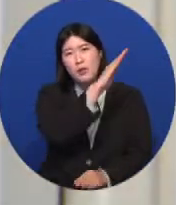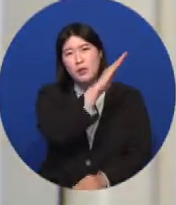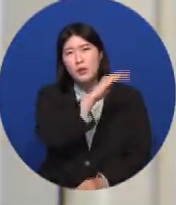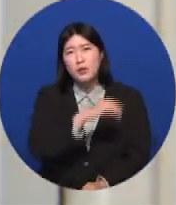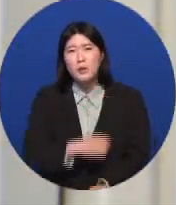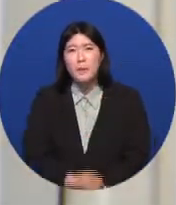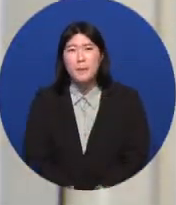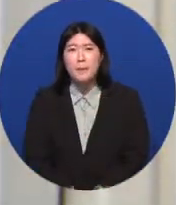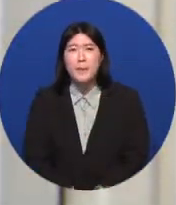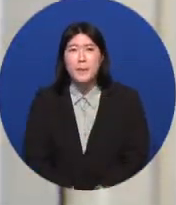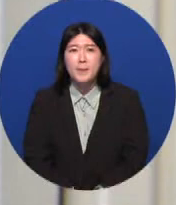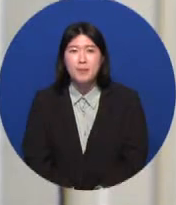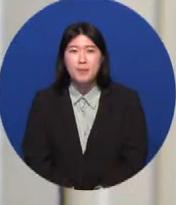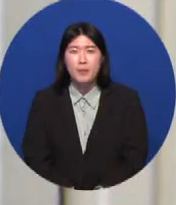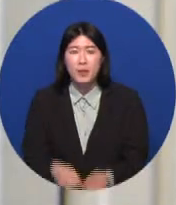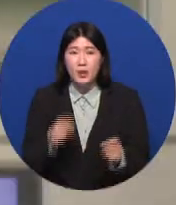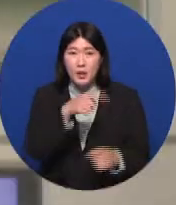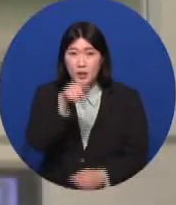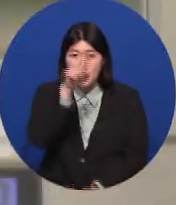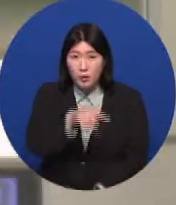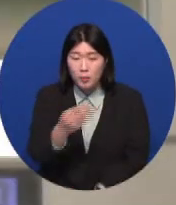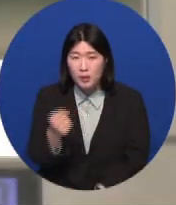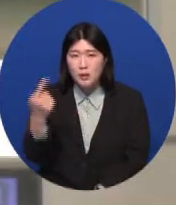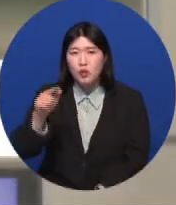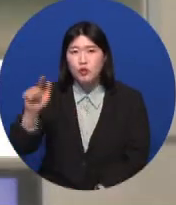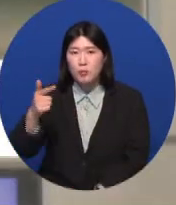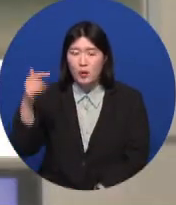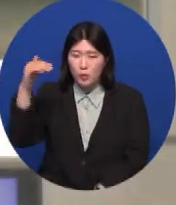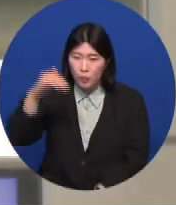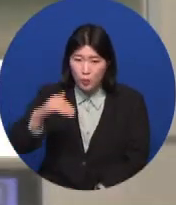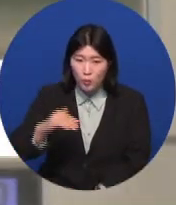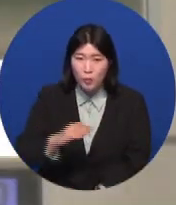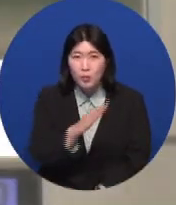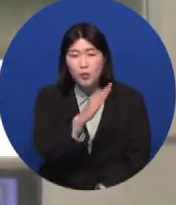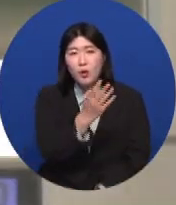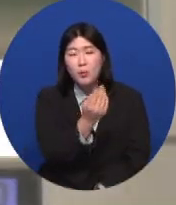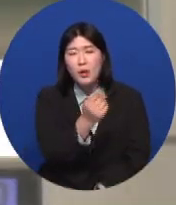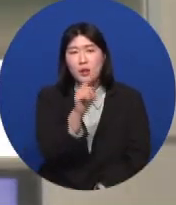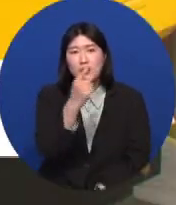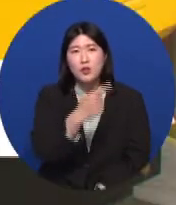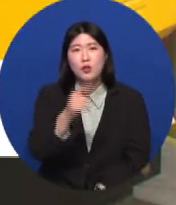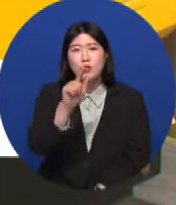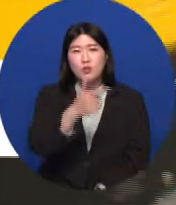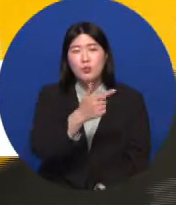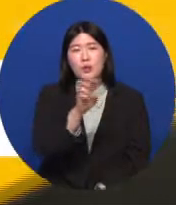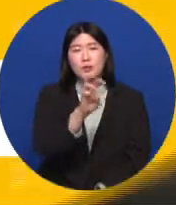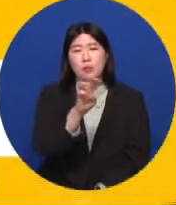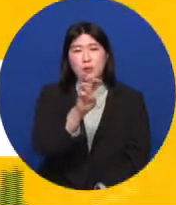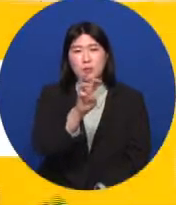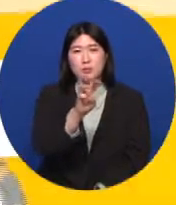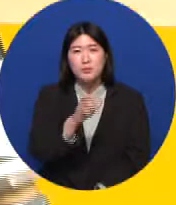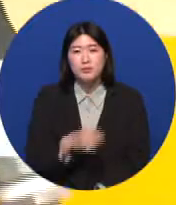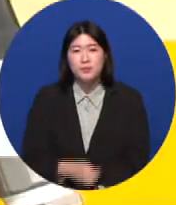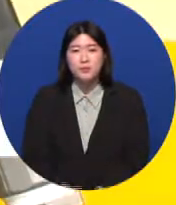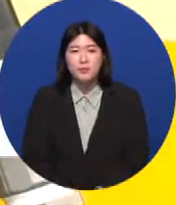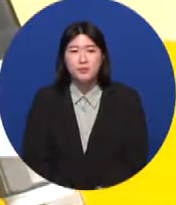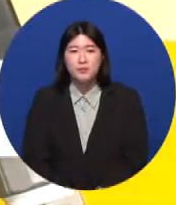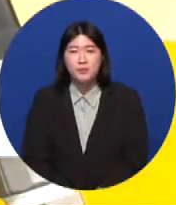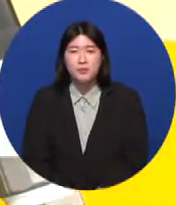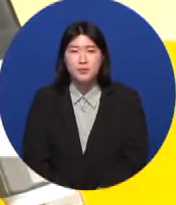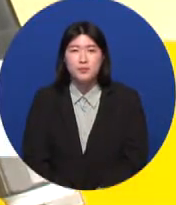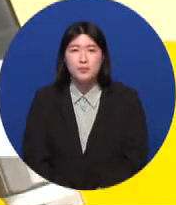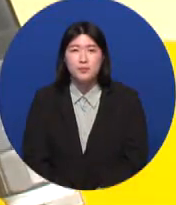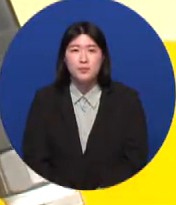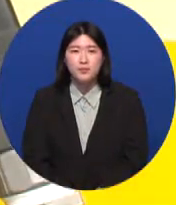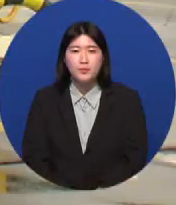보이고 있습니다 리터당 1,600 원 대까지 떨어졌던 휘발유 값이 올해 들어 3주 연속 상승에 1630 원을